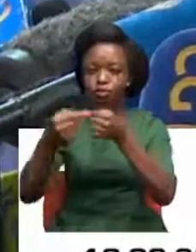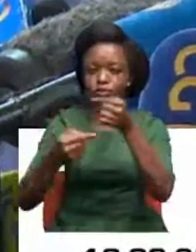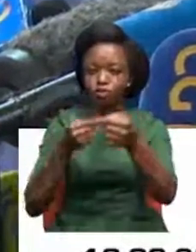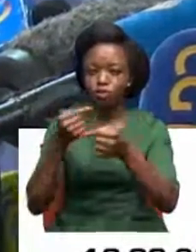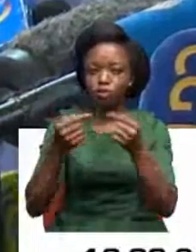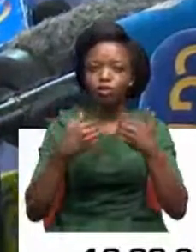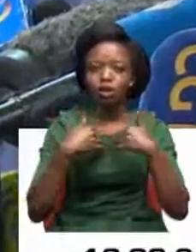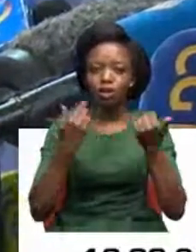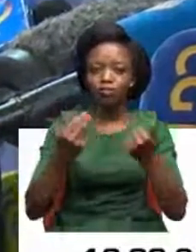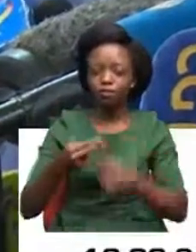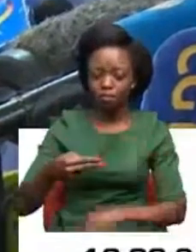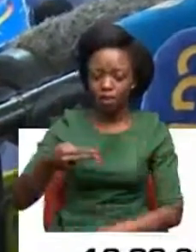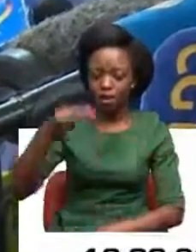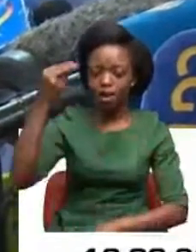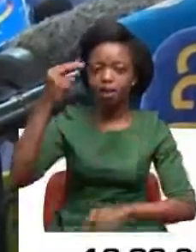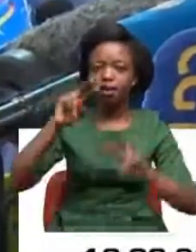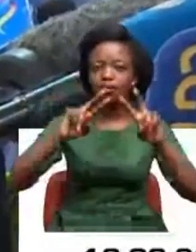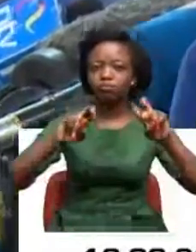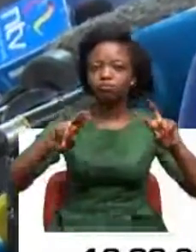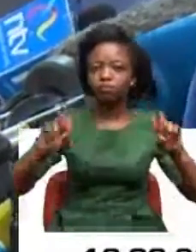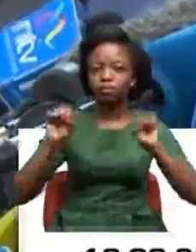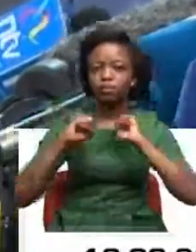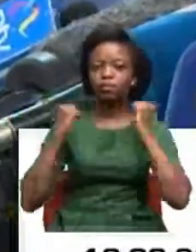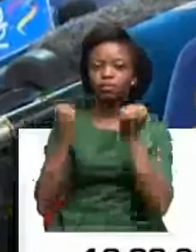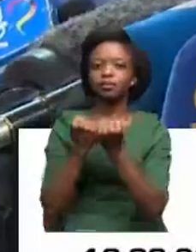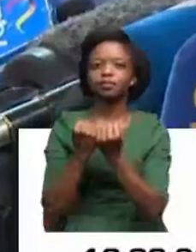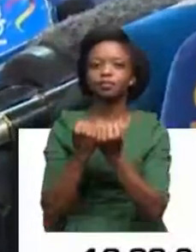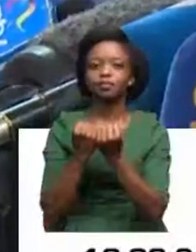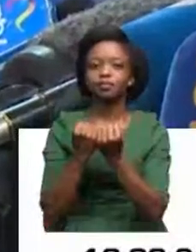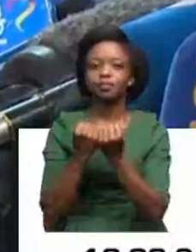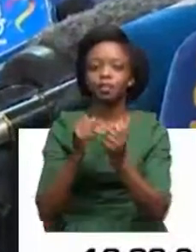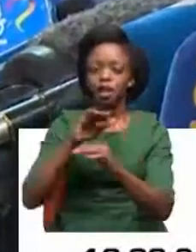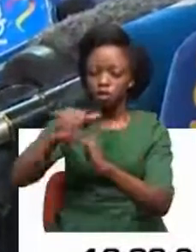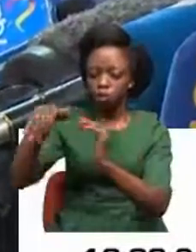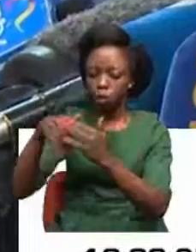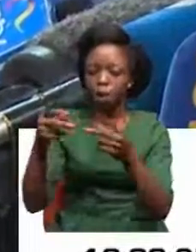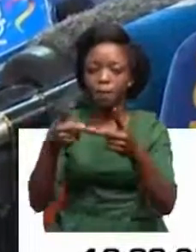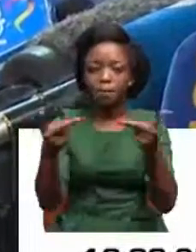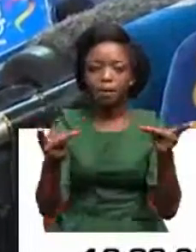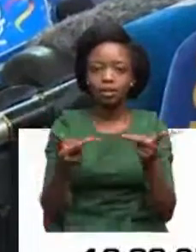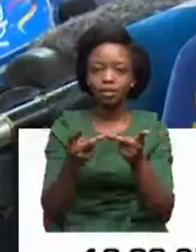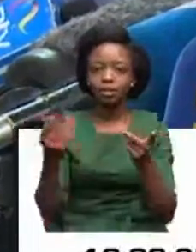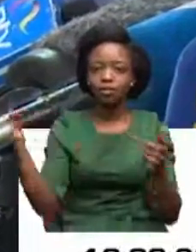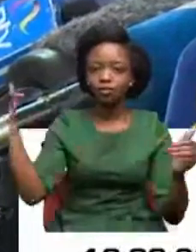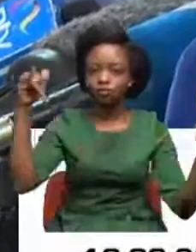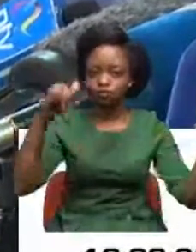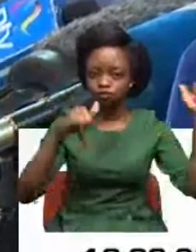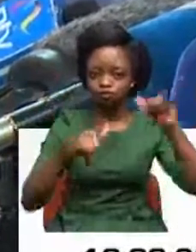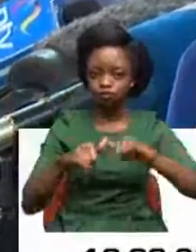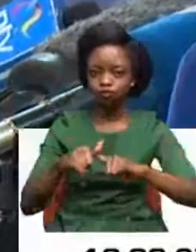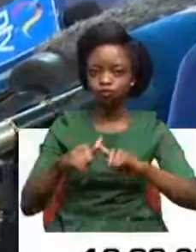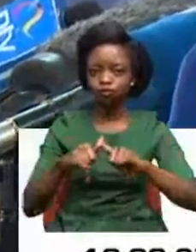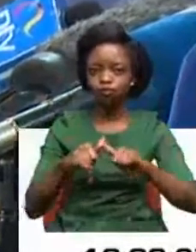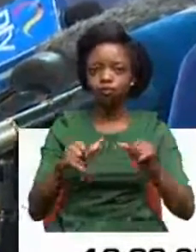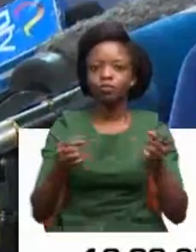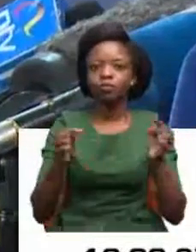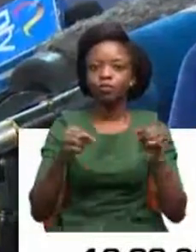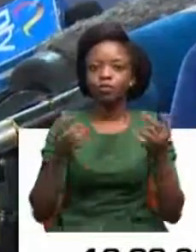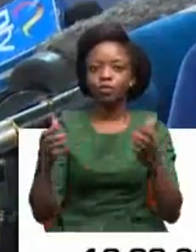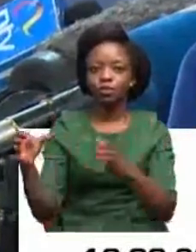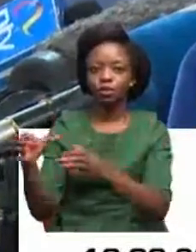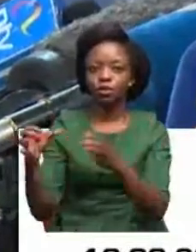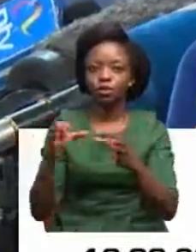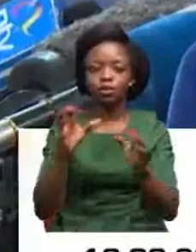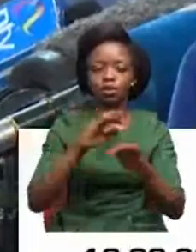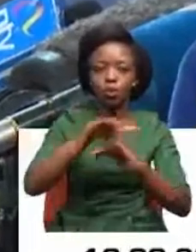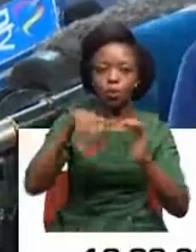the heightened surveillance system at all points of entry, health facilities and communities across the